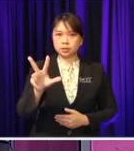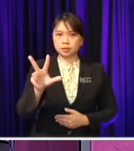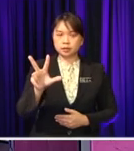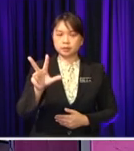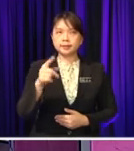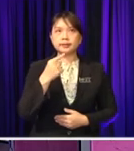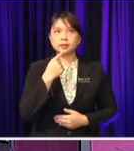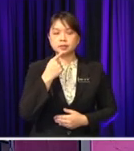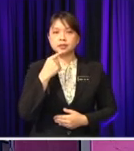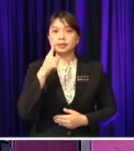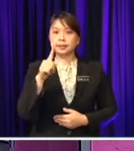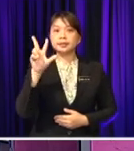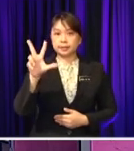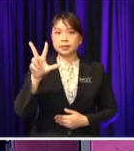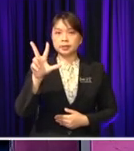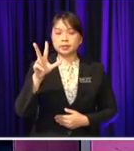dia tiga